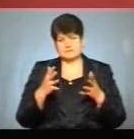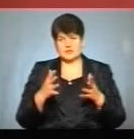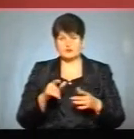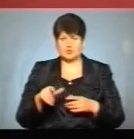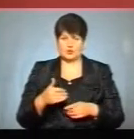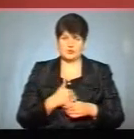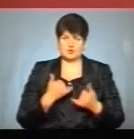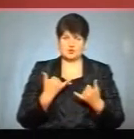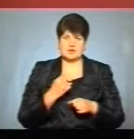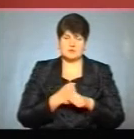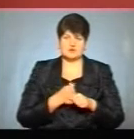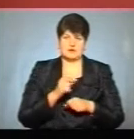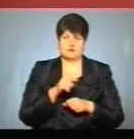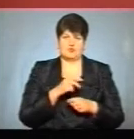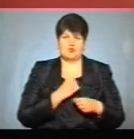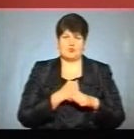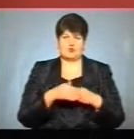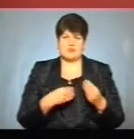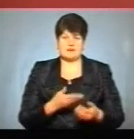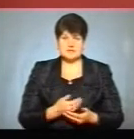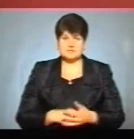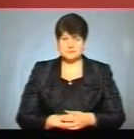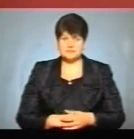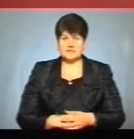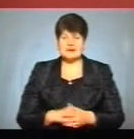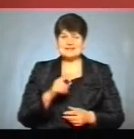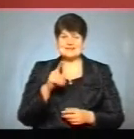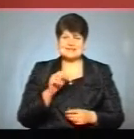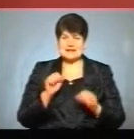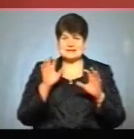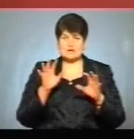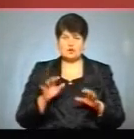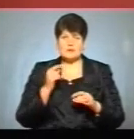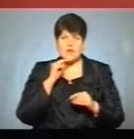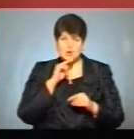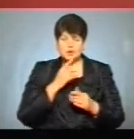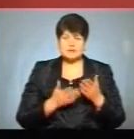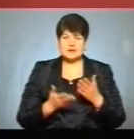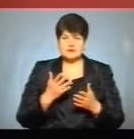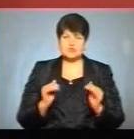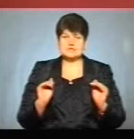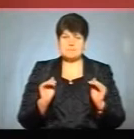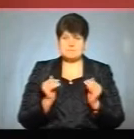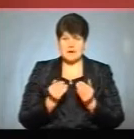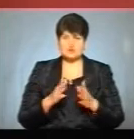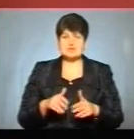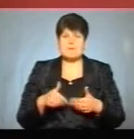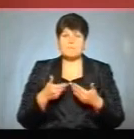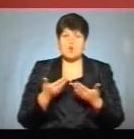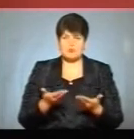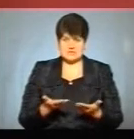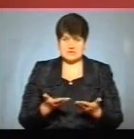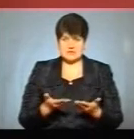йти працювати до цього роботодавця. Ну, власне, за законами економіки, якщо зменшується пропозиція,